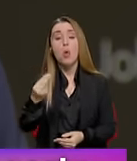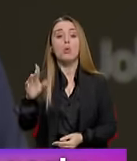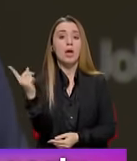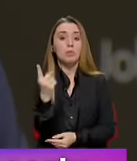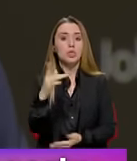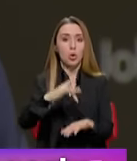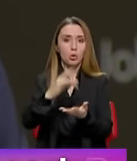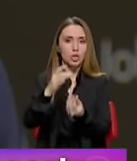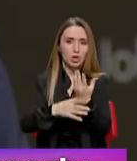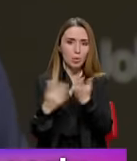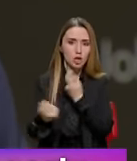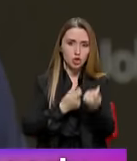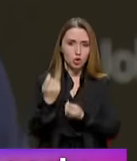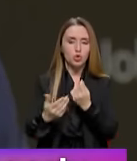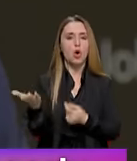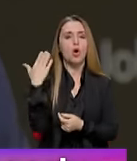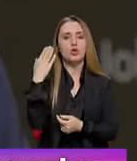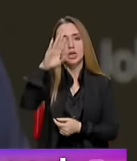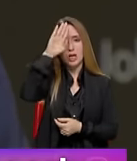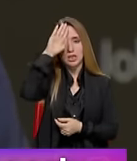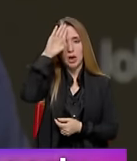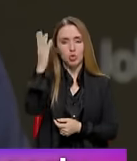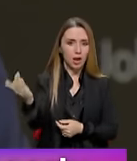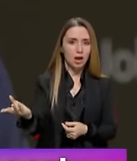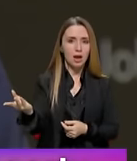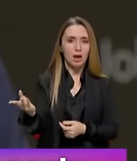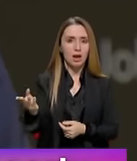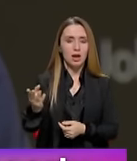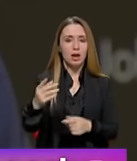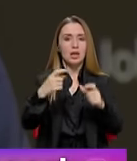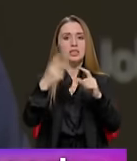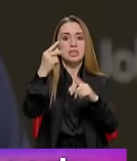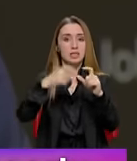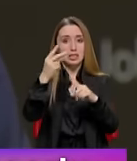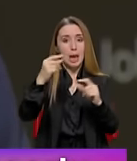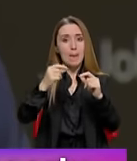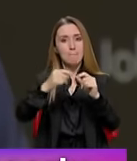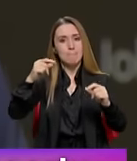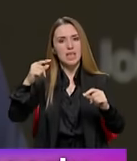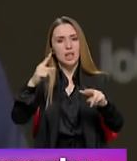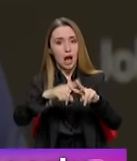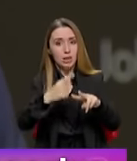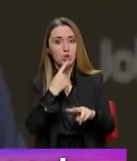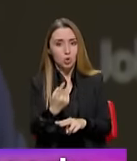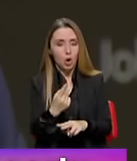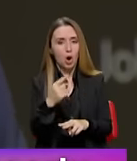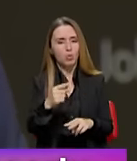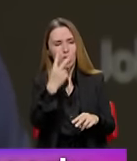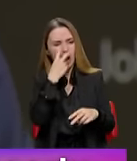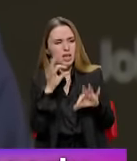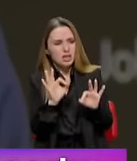şeyleri ortaya çıkarıp Yani daha önce İstanbul'da da işte Sisi mi Binali mi falan gibi şeylerle bu hassasiyetleri